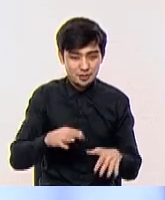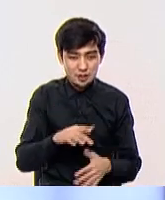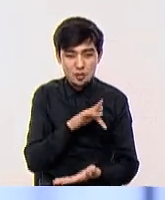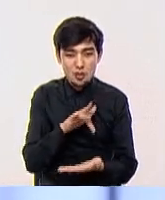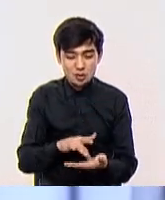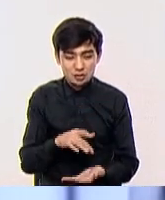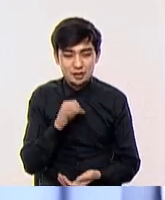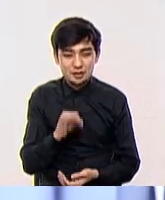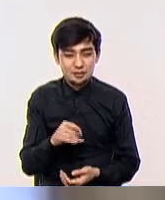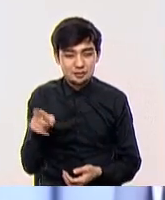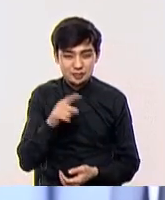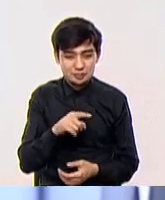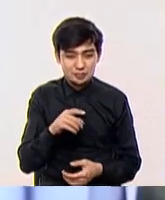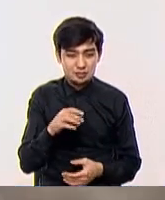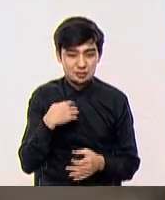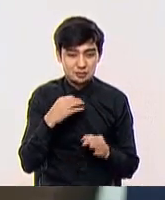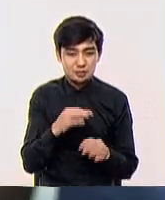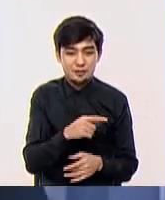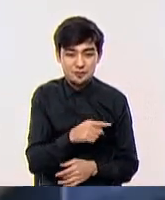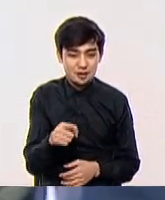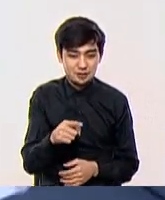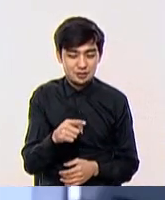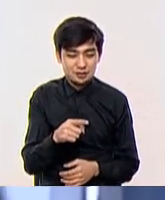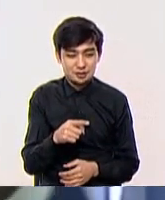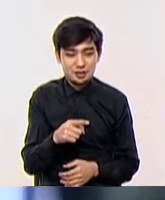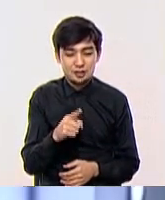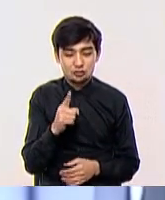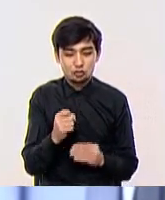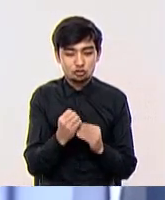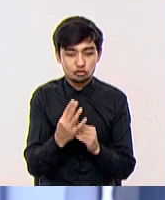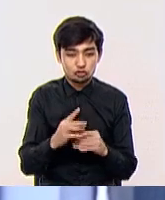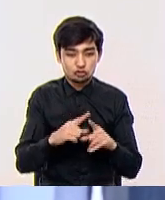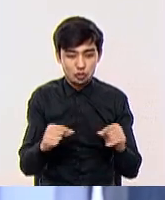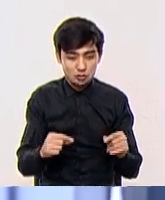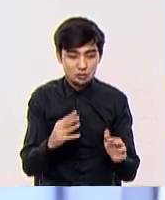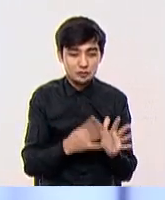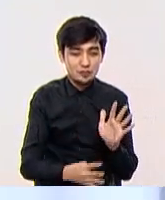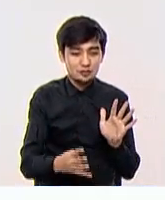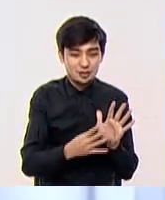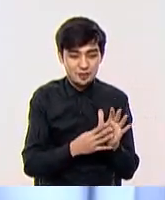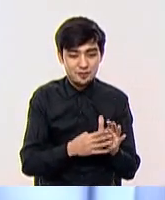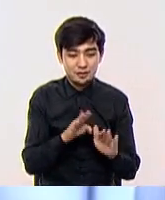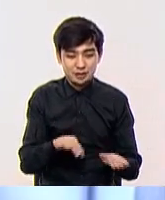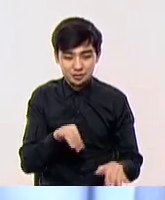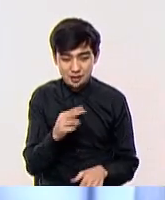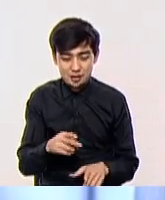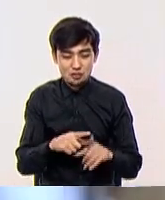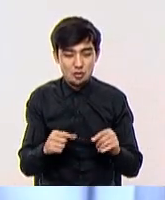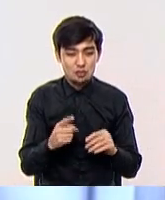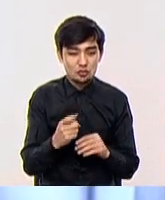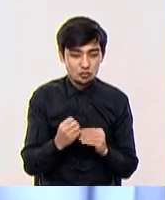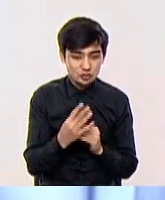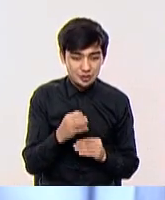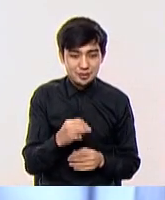города. Там тепло мы поставляем. У нас 114 школ, 99 детсадов. Сейчас попытаемся на газовый перейти.